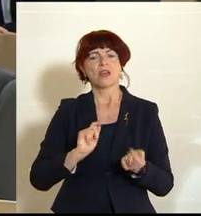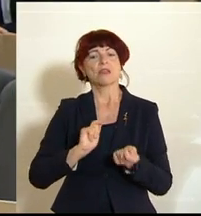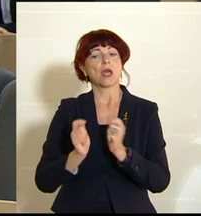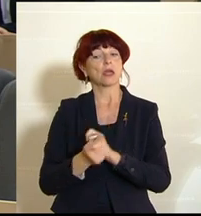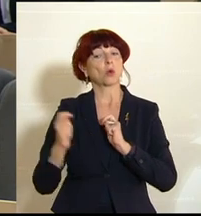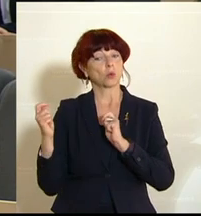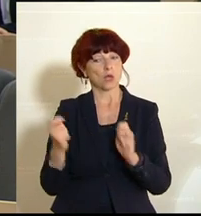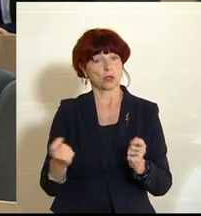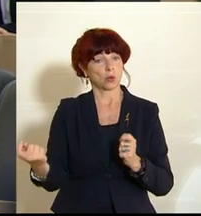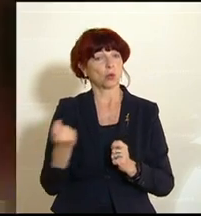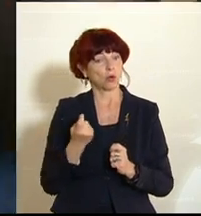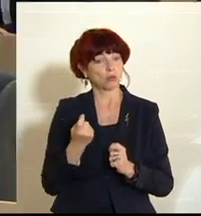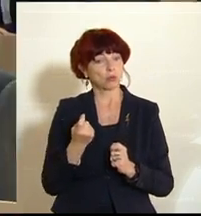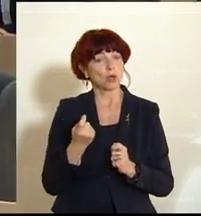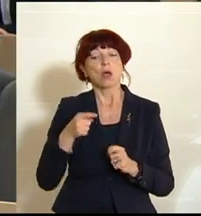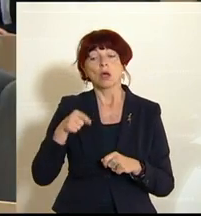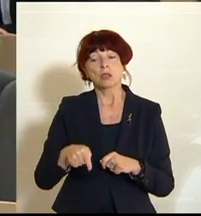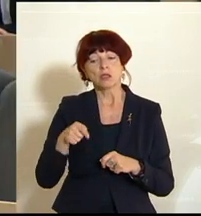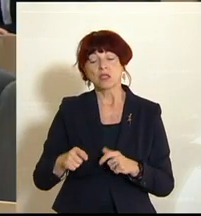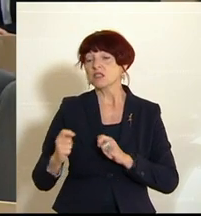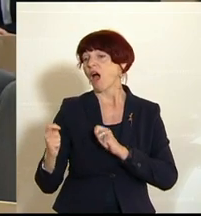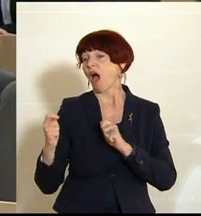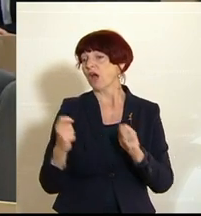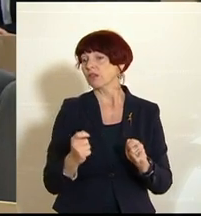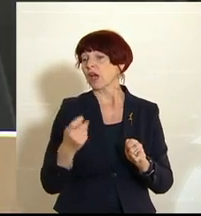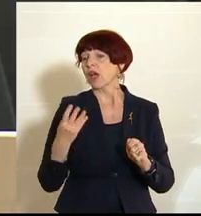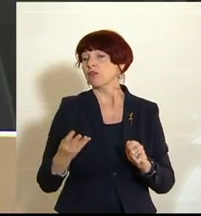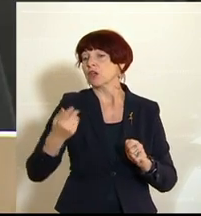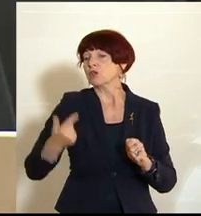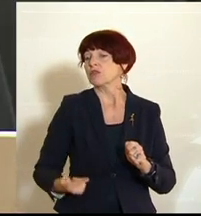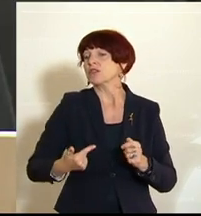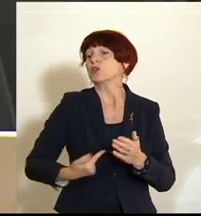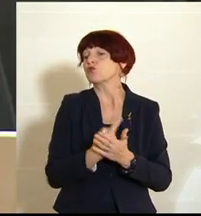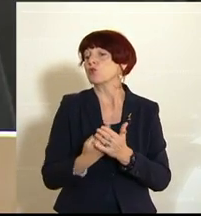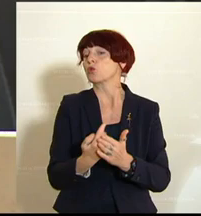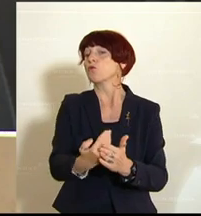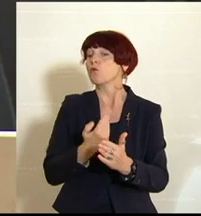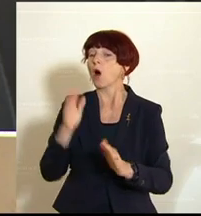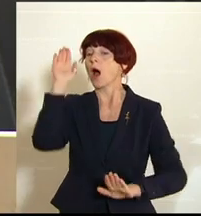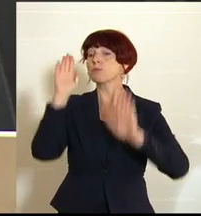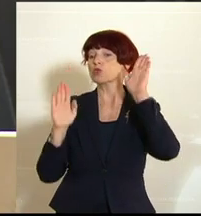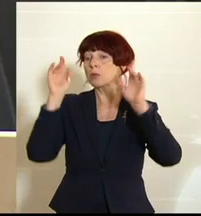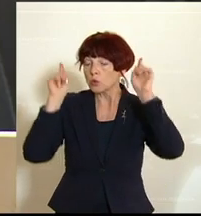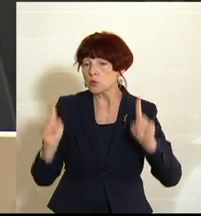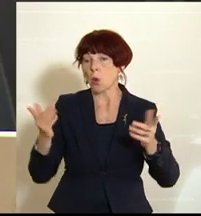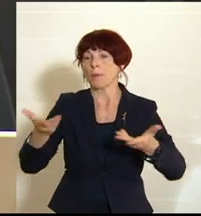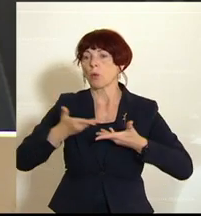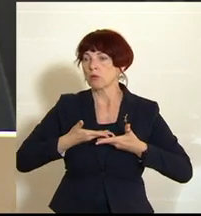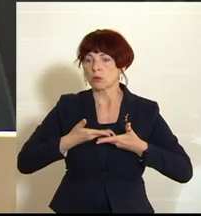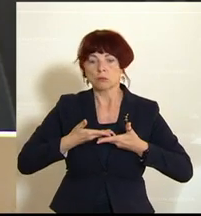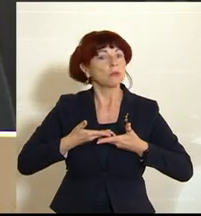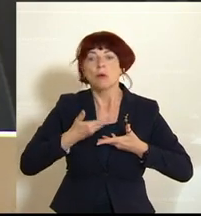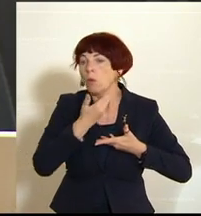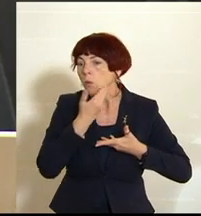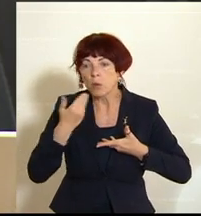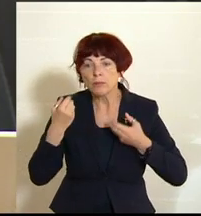dieser Antrag 24 Stunden vor der Abstimmung dem Haus zur Verfügung gestellt wird. Das war nicht der Fall.